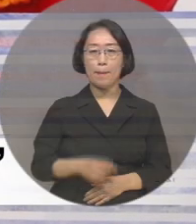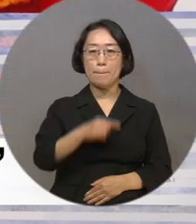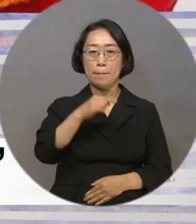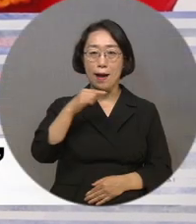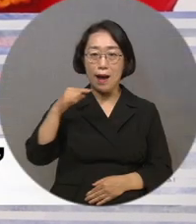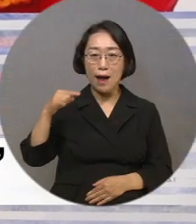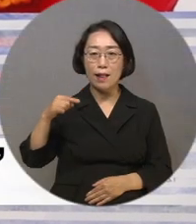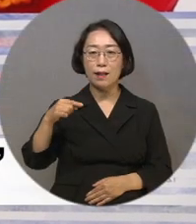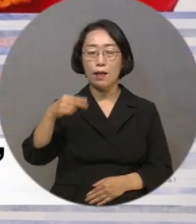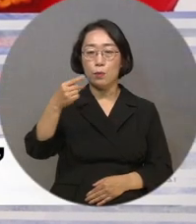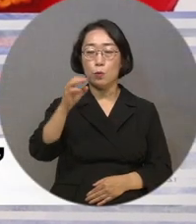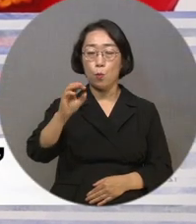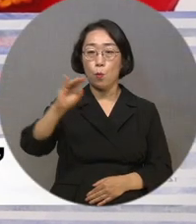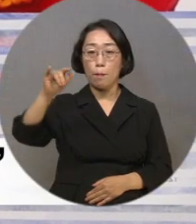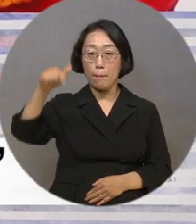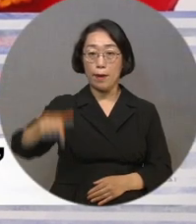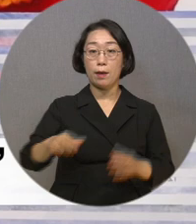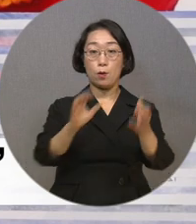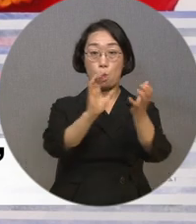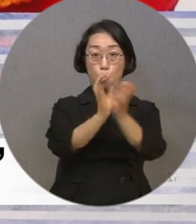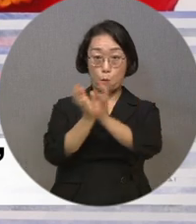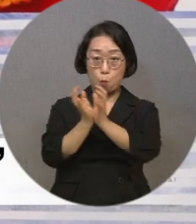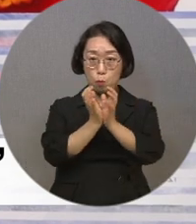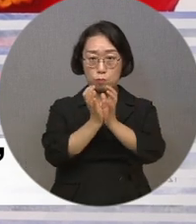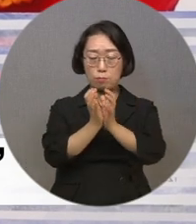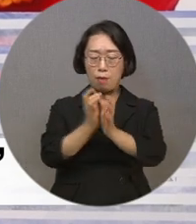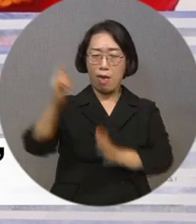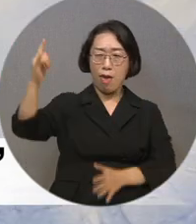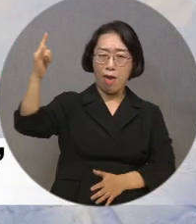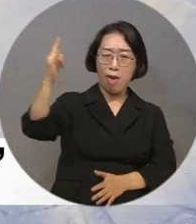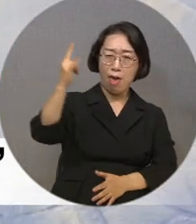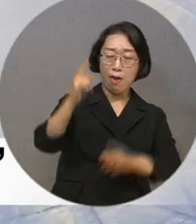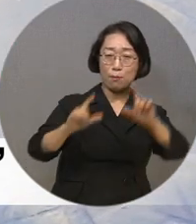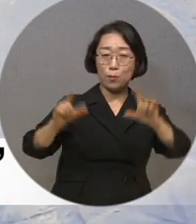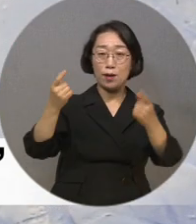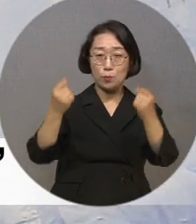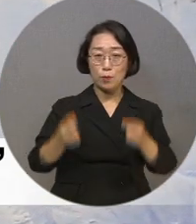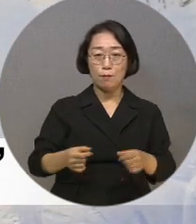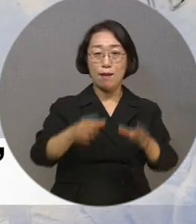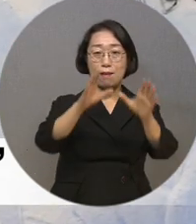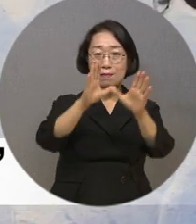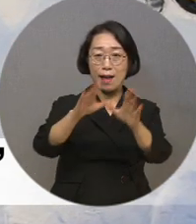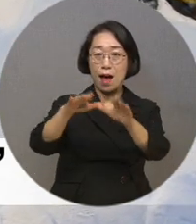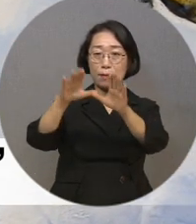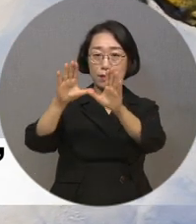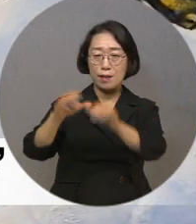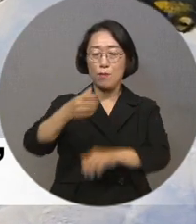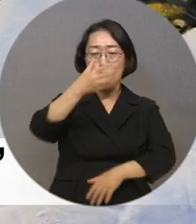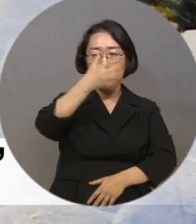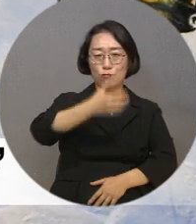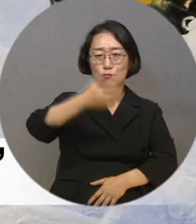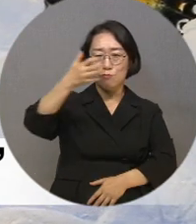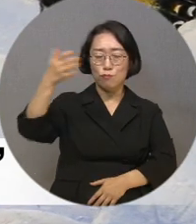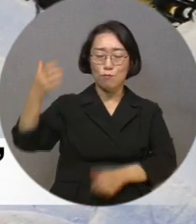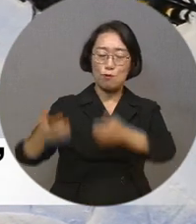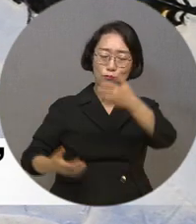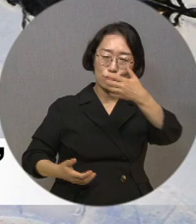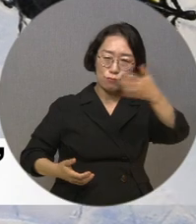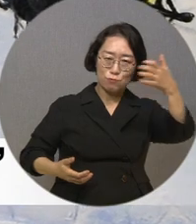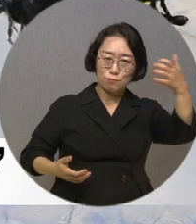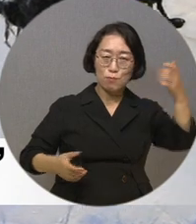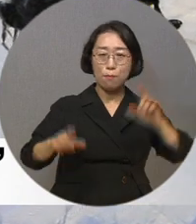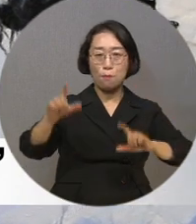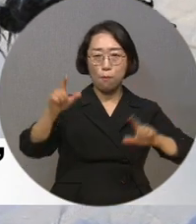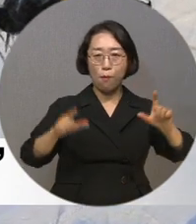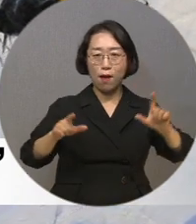붉은 동백꽃은 화폭 속에서 태양처럼 빛나고 나비들은 꿈을 꾸듯 수많은 잎들 사이에서